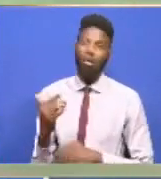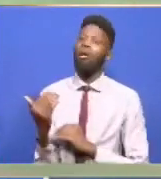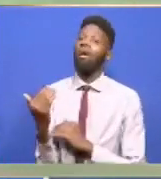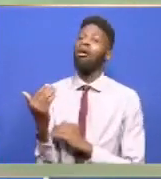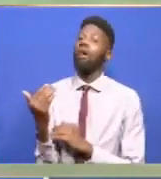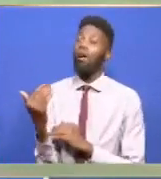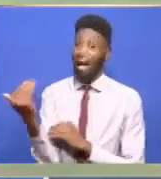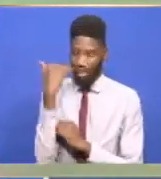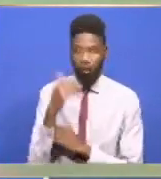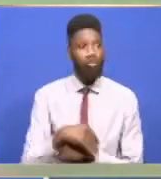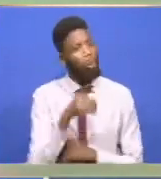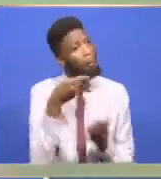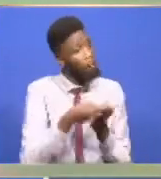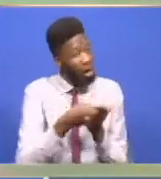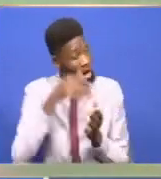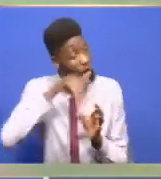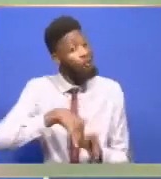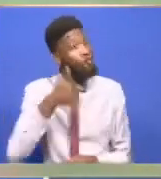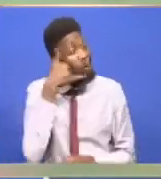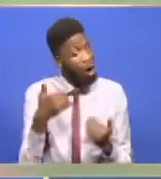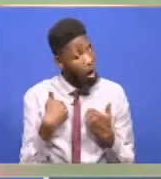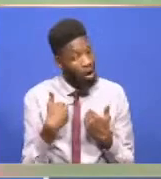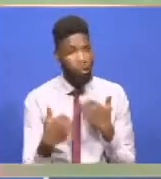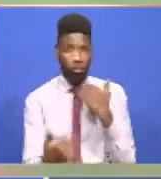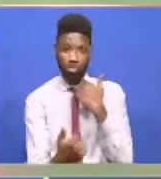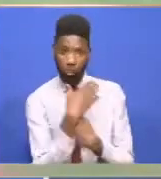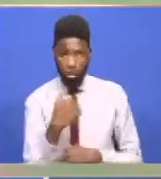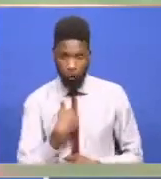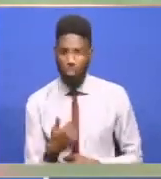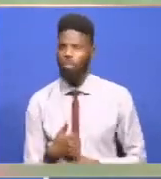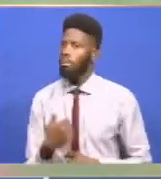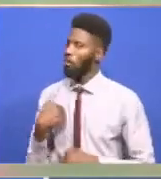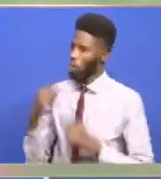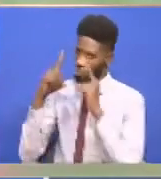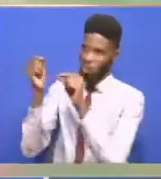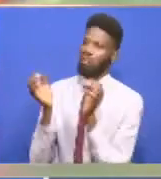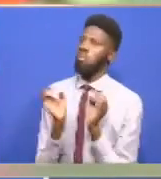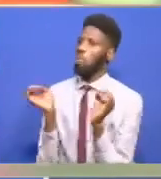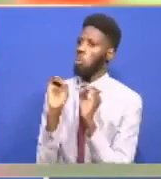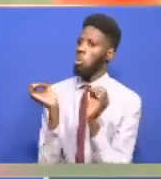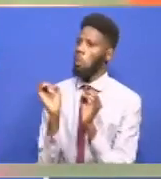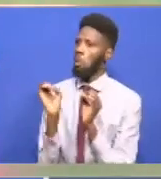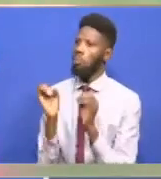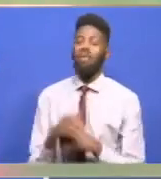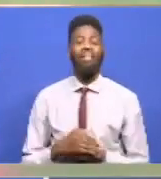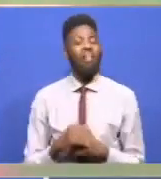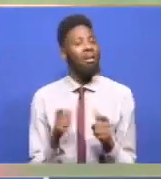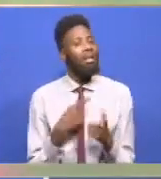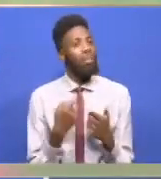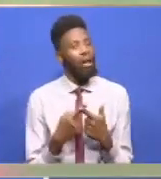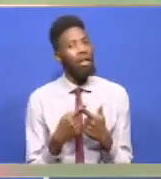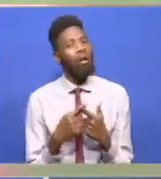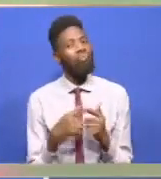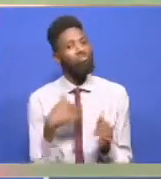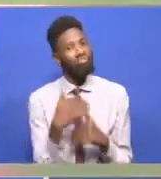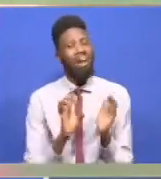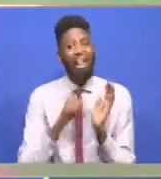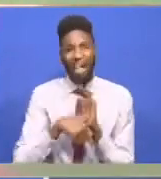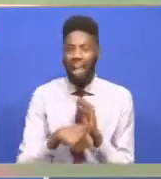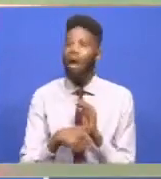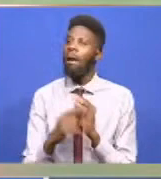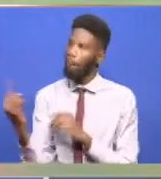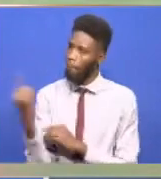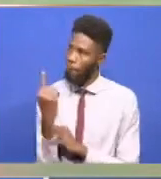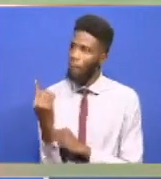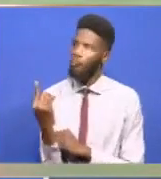na pesa kwa simu unisavasia. Nikamwambia hapana. Sasa baadaye kidogo tena akarudi.